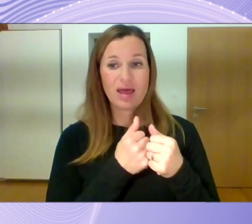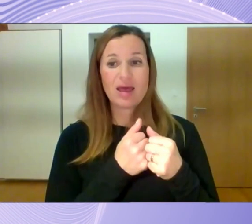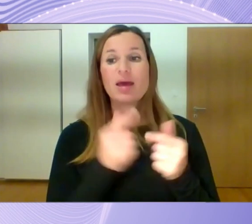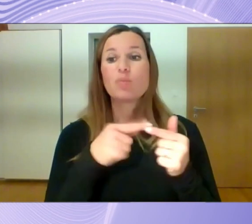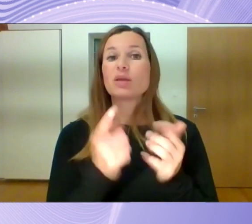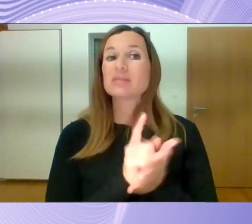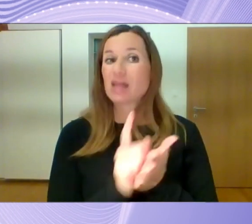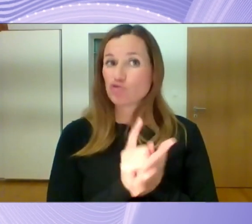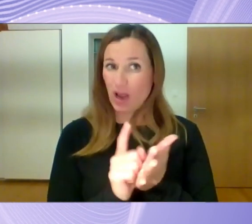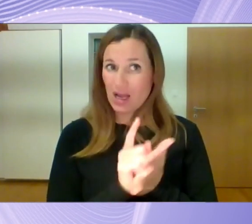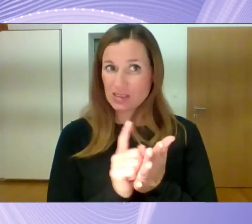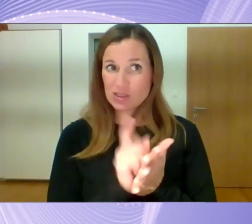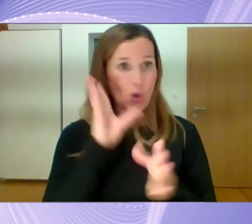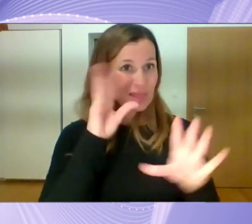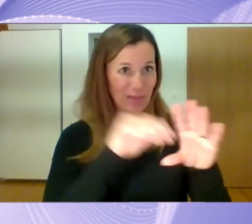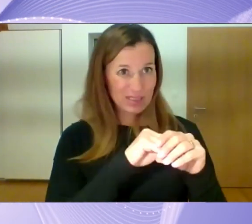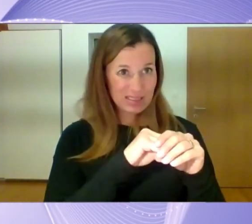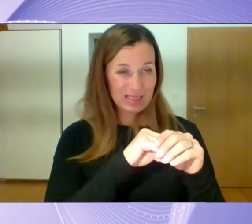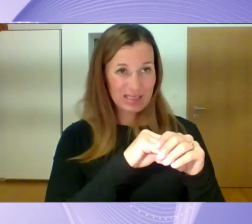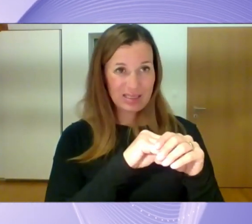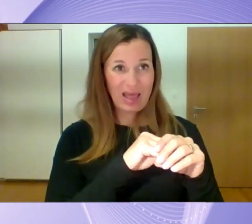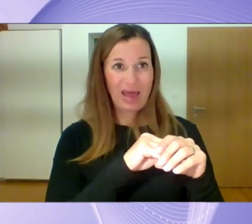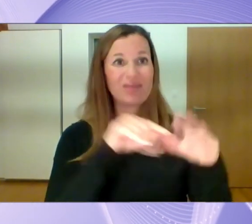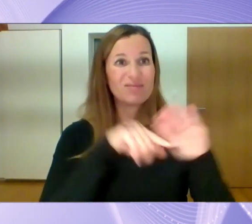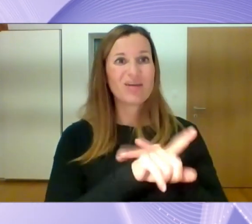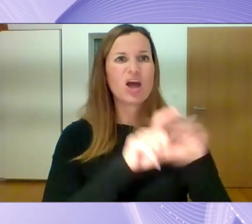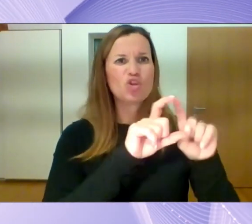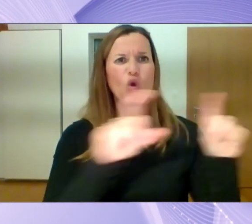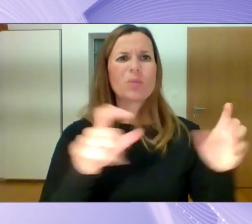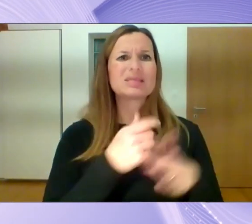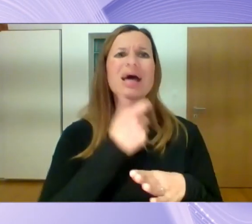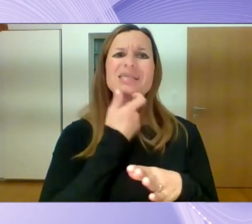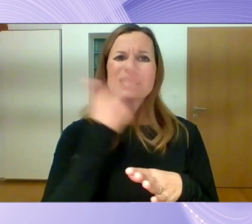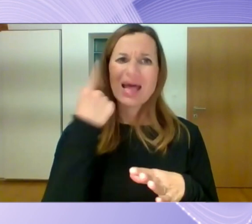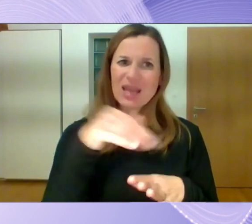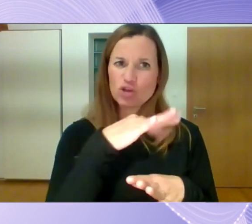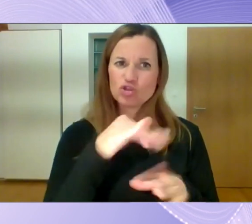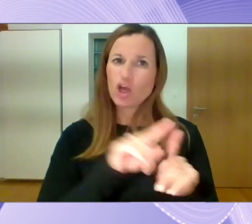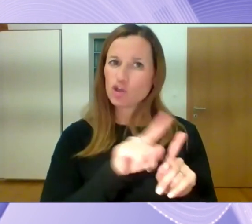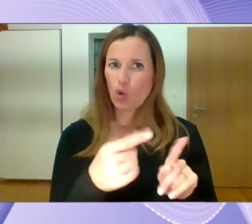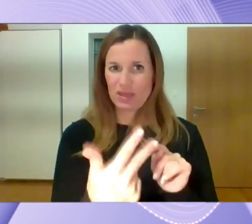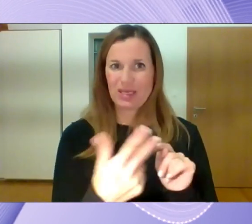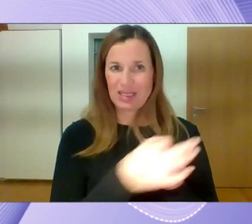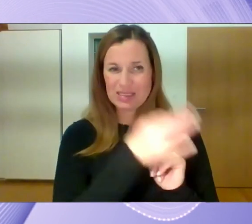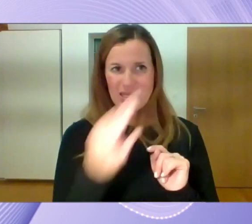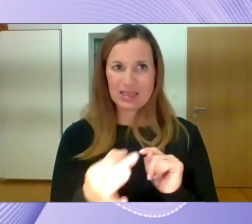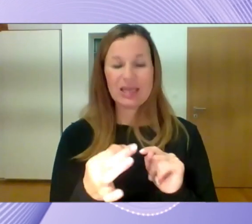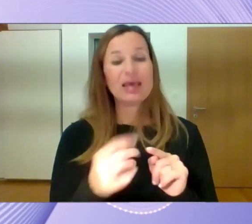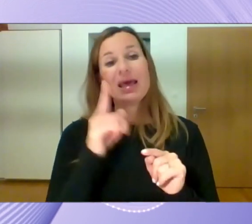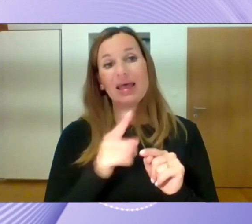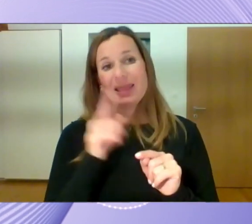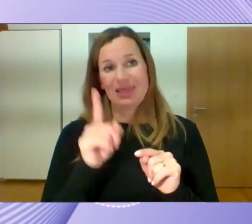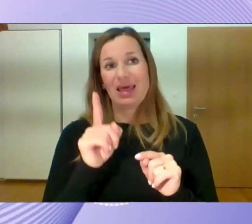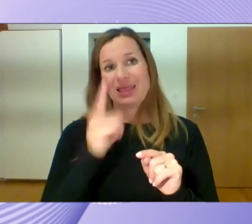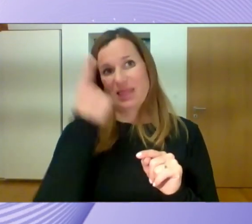začasno namesti se človeka v dom za starejše do 30 dni, in pa dnevno varstvo, če pa samo za druženje,